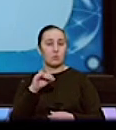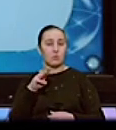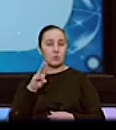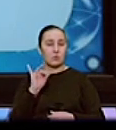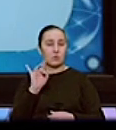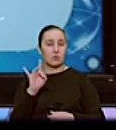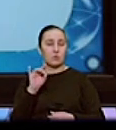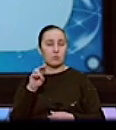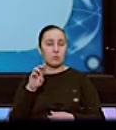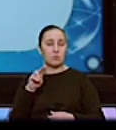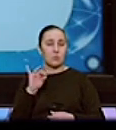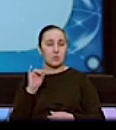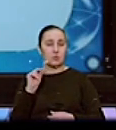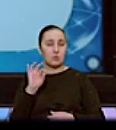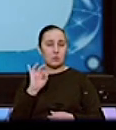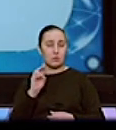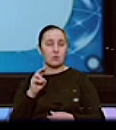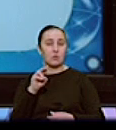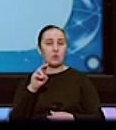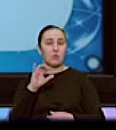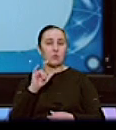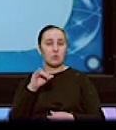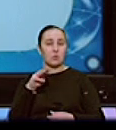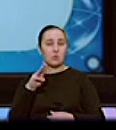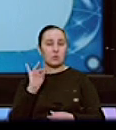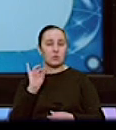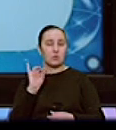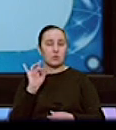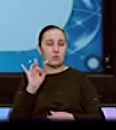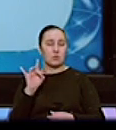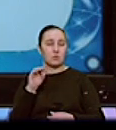O'tkir pichoq, o'tkir til.